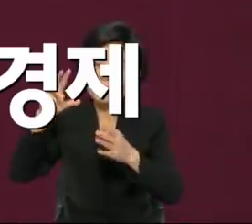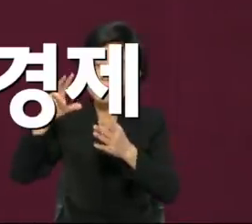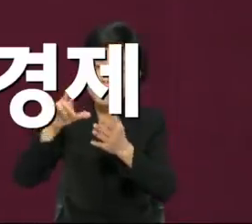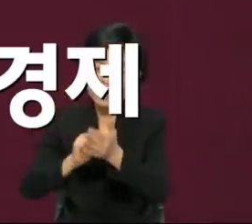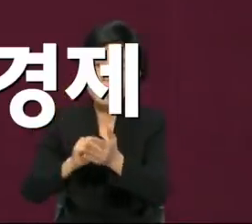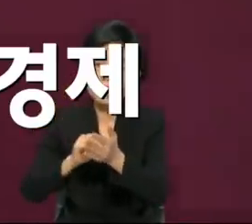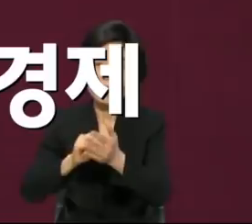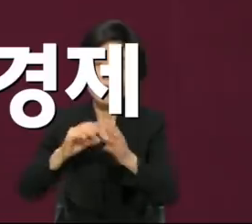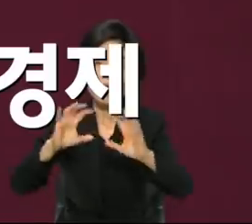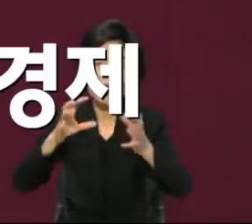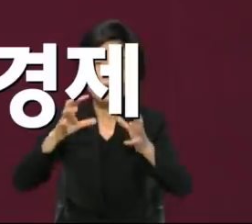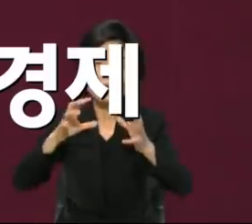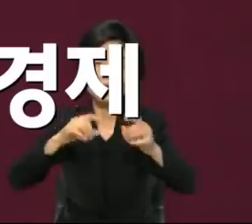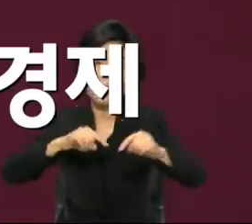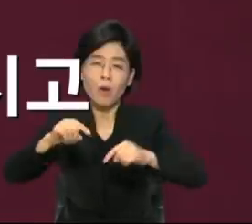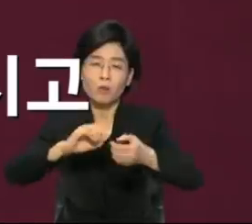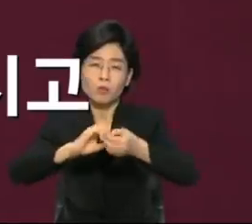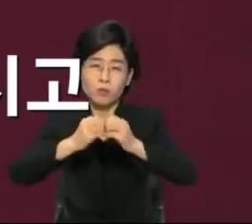헌정농단 경제입니다.